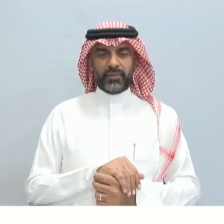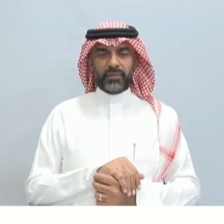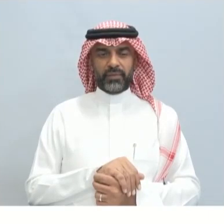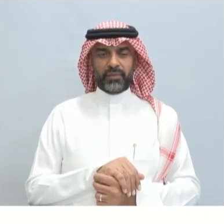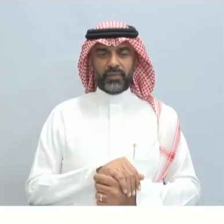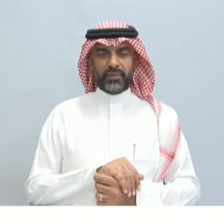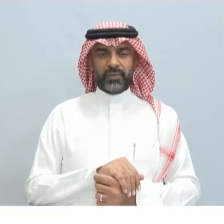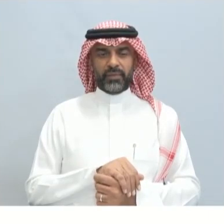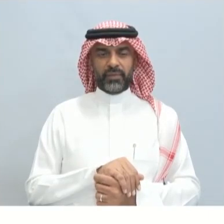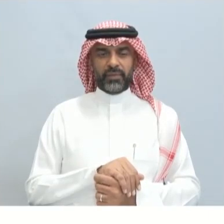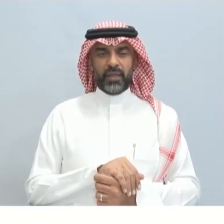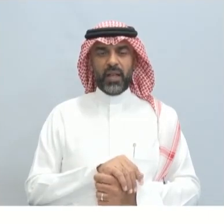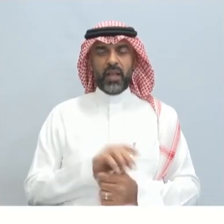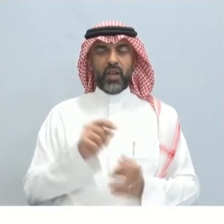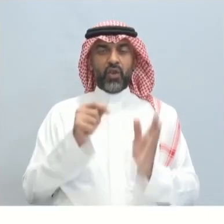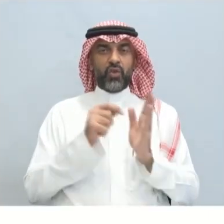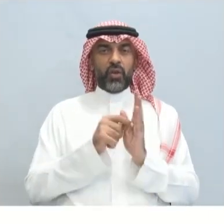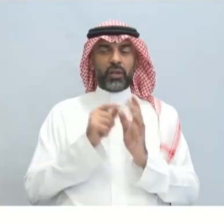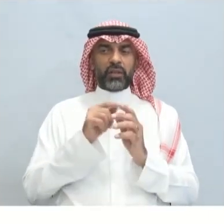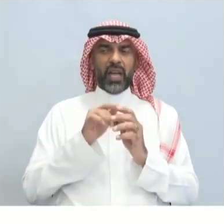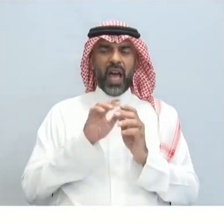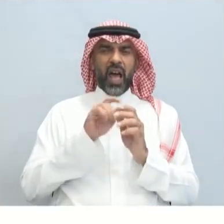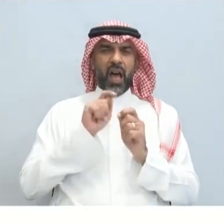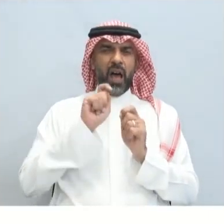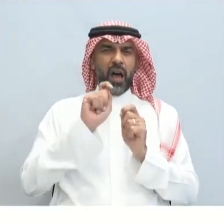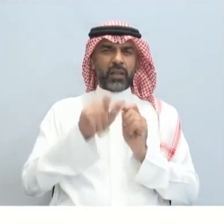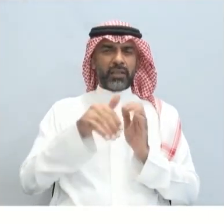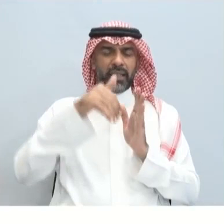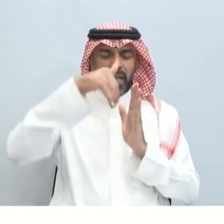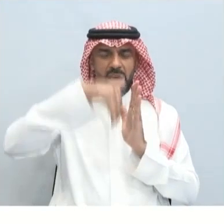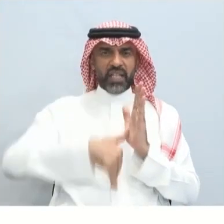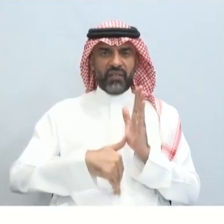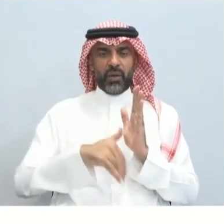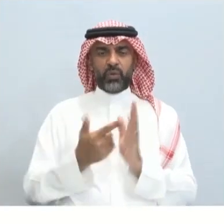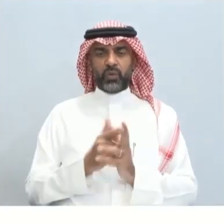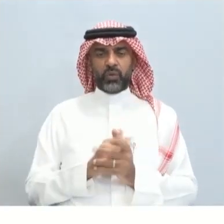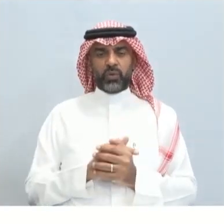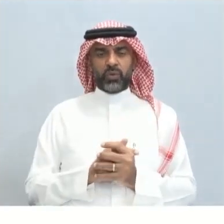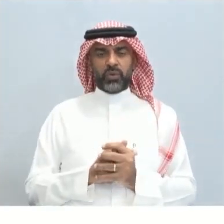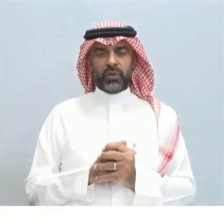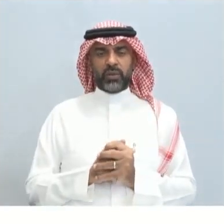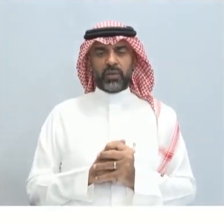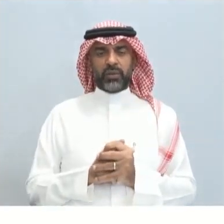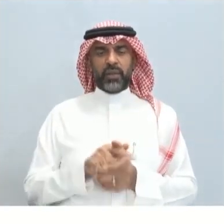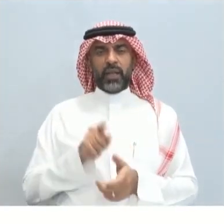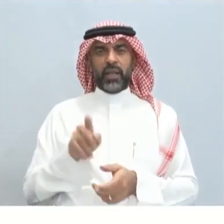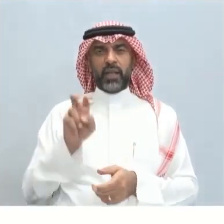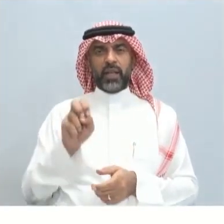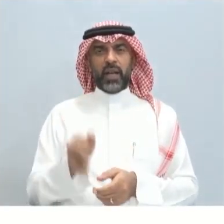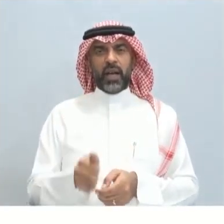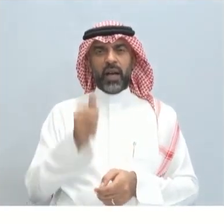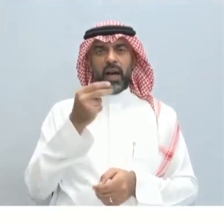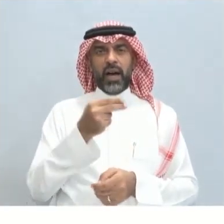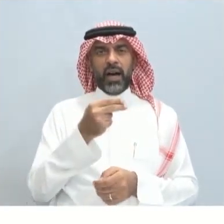النقطه التي لها اقصى ازاحه الى الاسفل احسنت عزيزي الطالب اذا اقصى ازاحه الى الاسفل